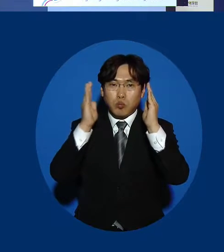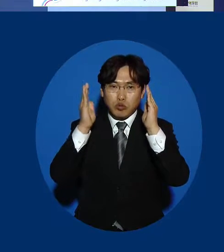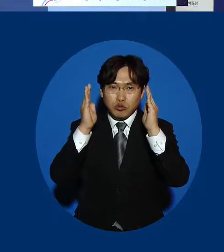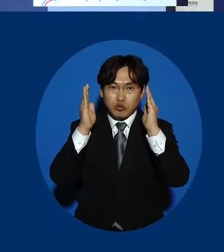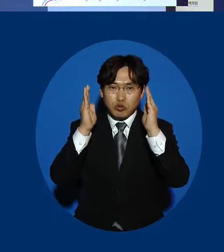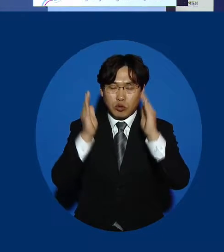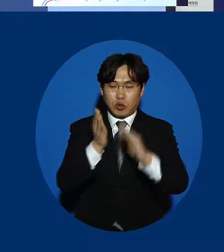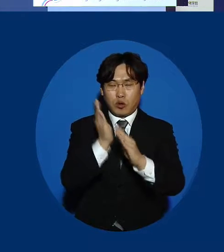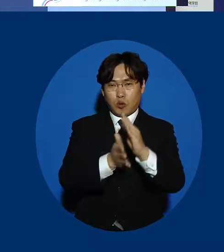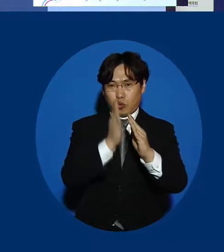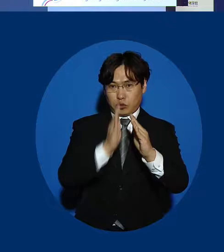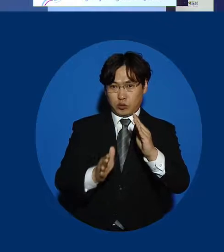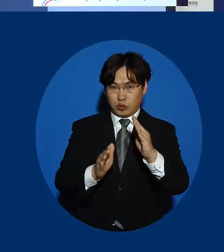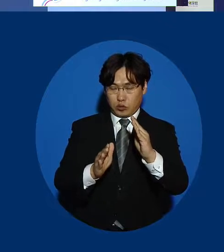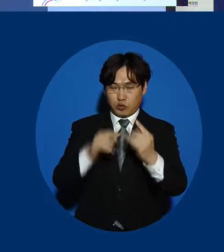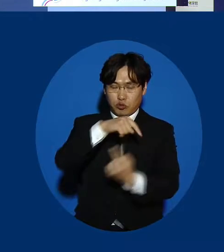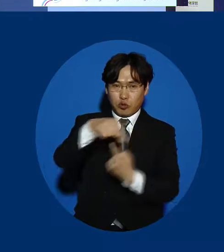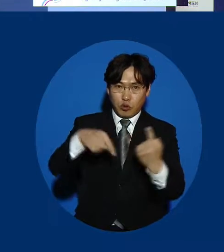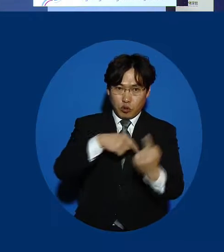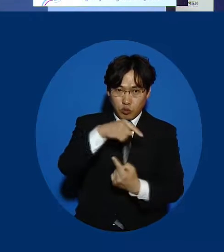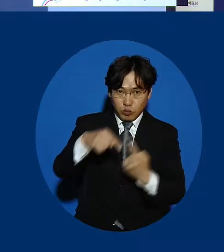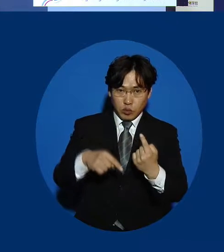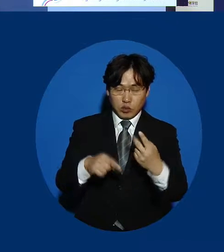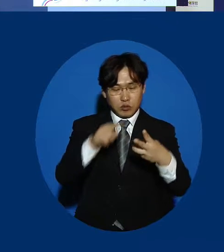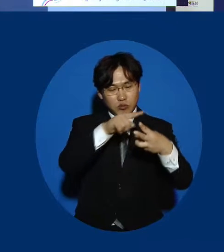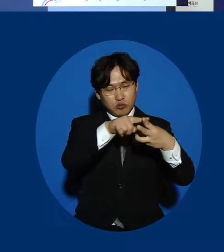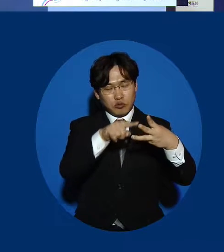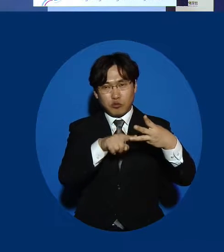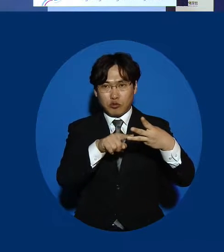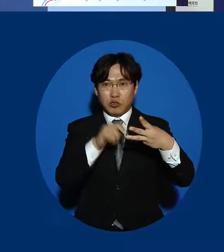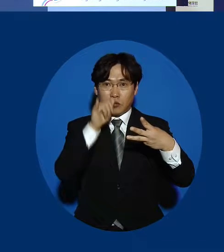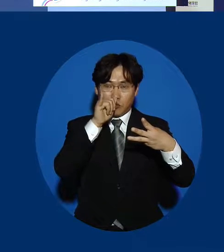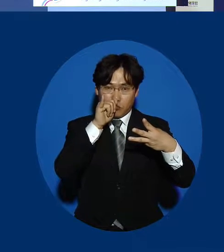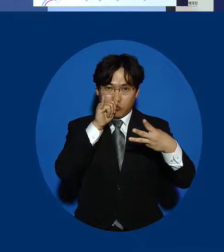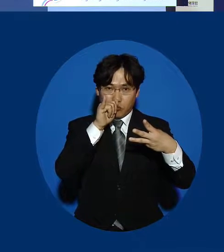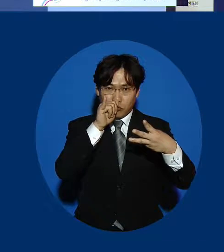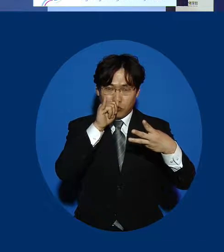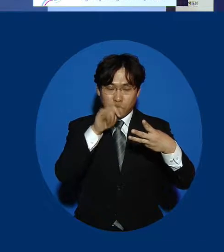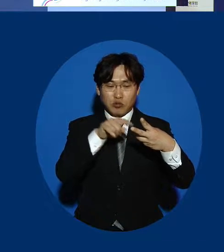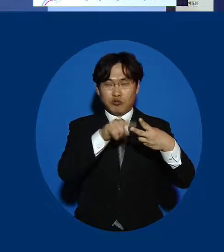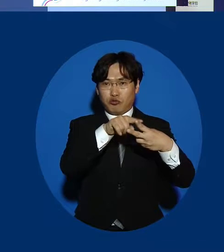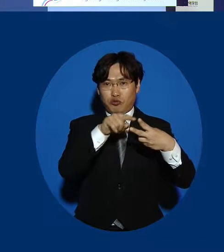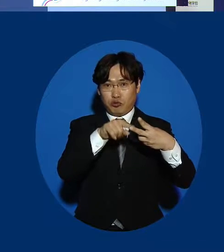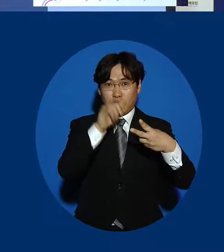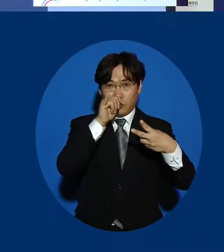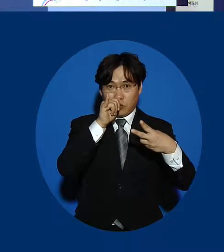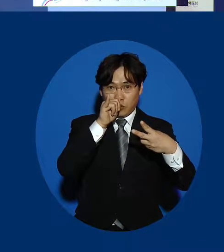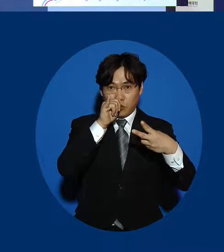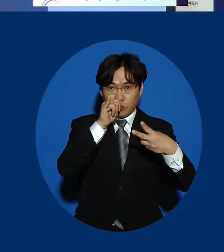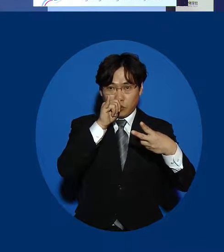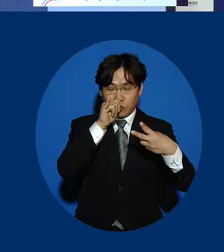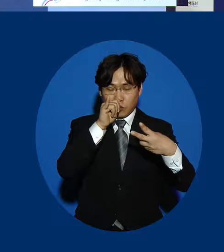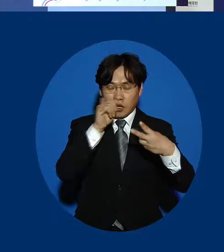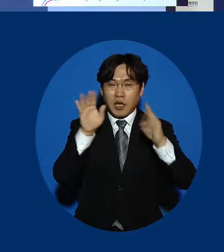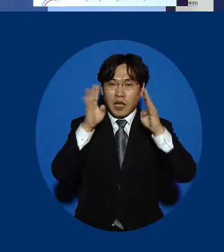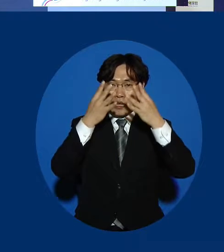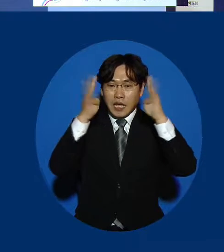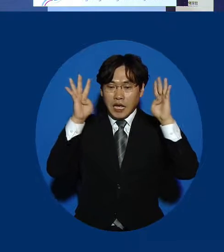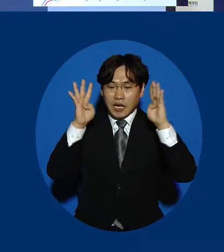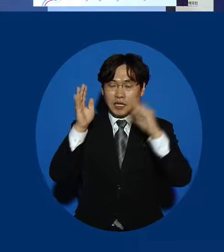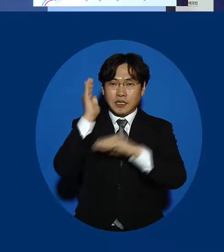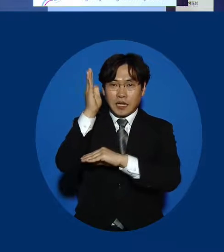공적으로 운영되는 게 우리나라에 K-MOOC하고 KOCW 두 군데가 있는데요. 이곳에서는 대학에서